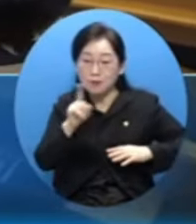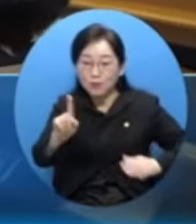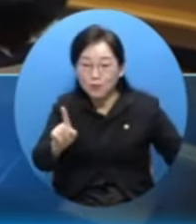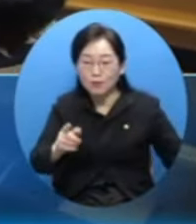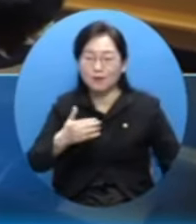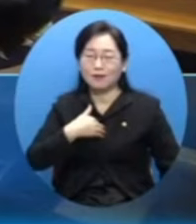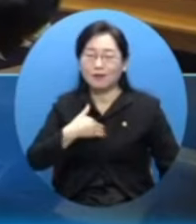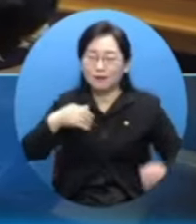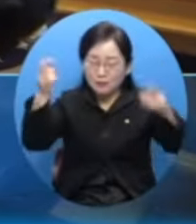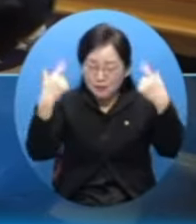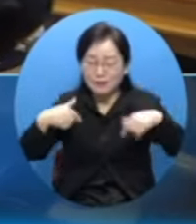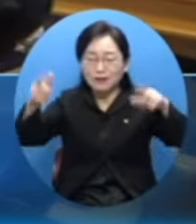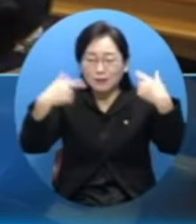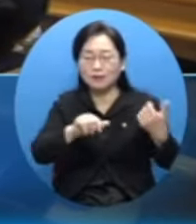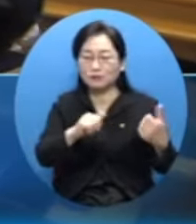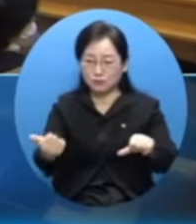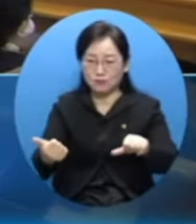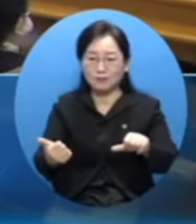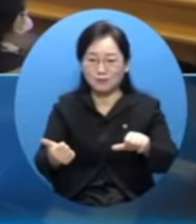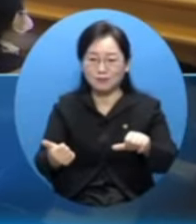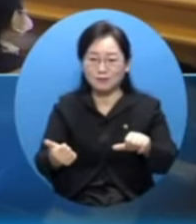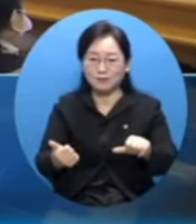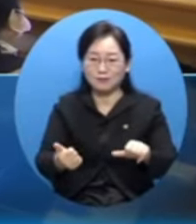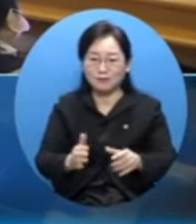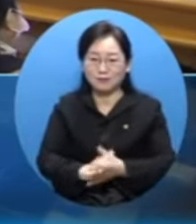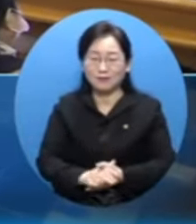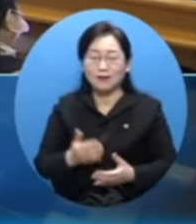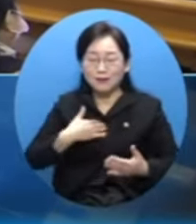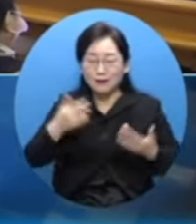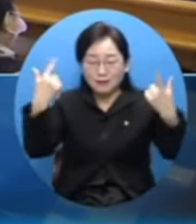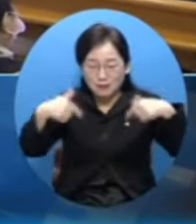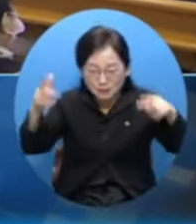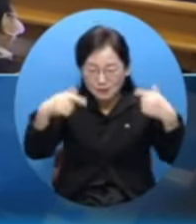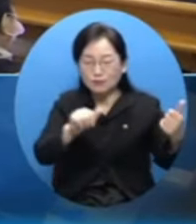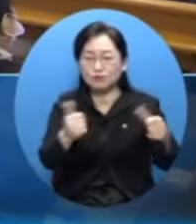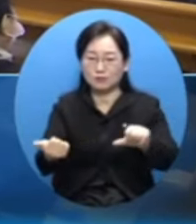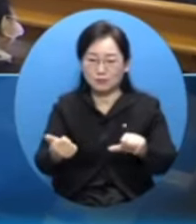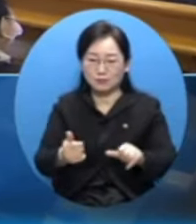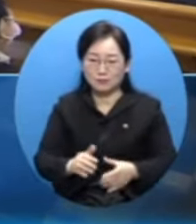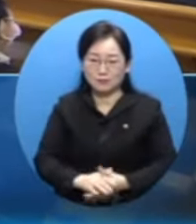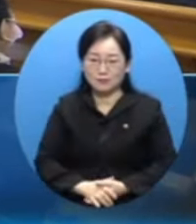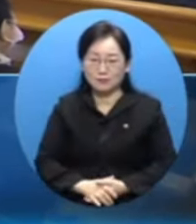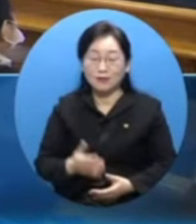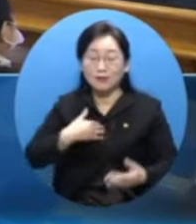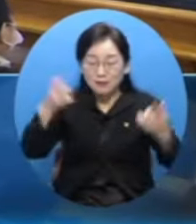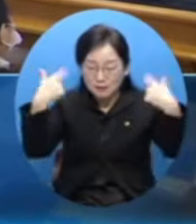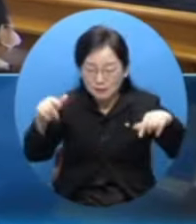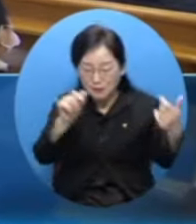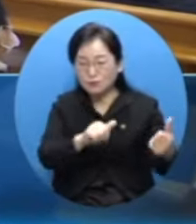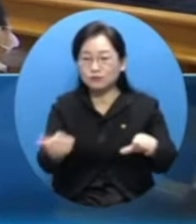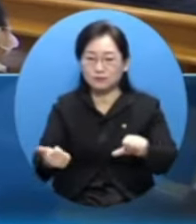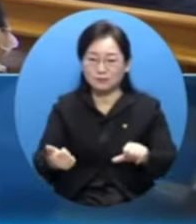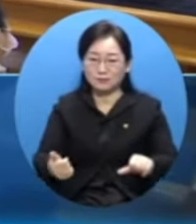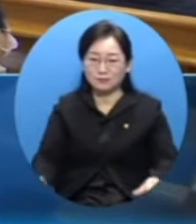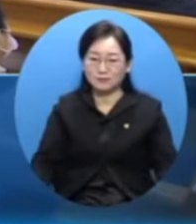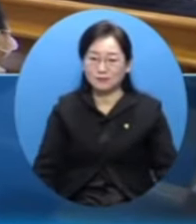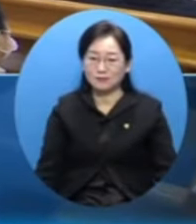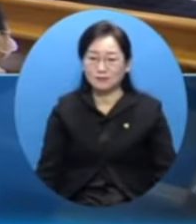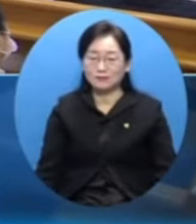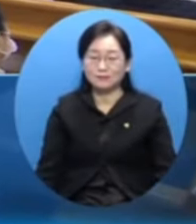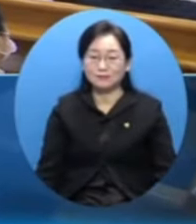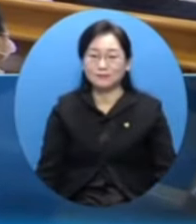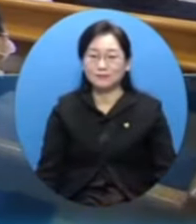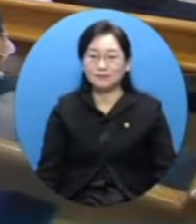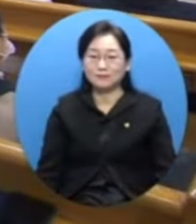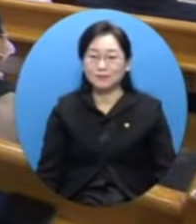나는 날마다 죽노라. 나는 날마다 죽노라. 나는 날마다 죽노라. 그래서